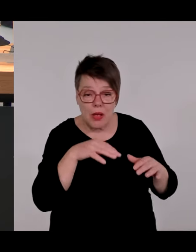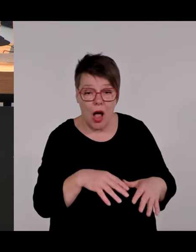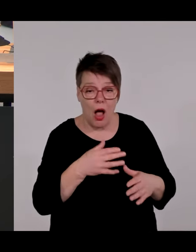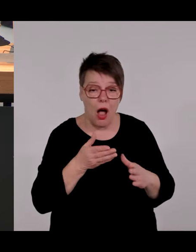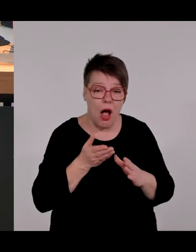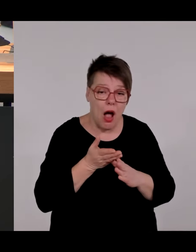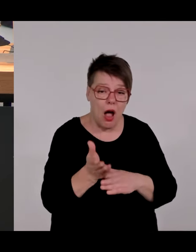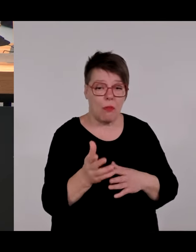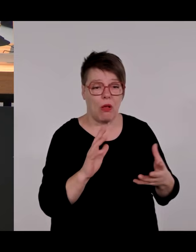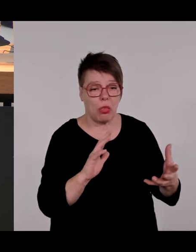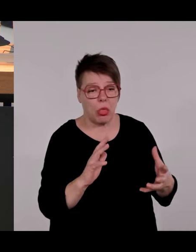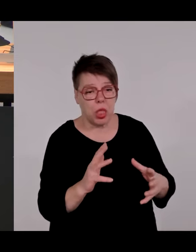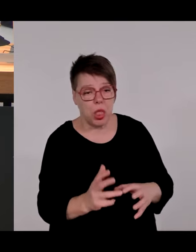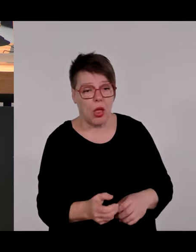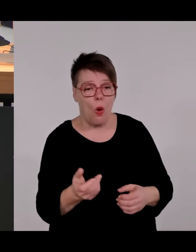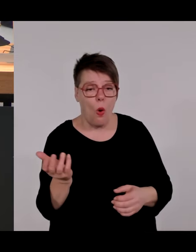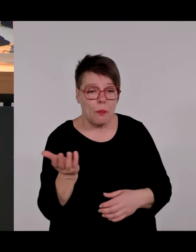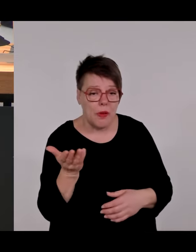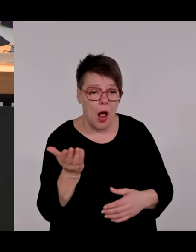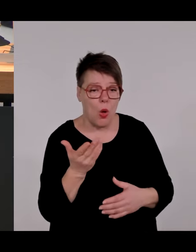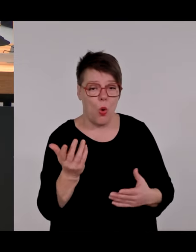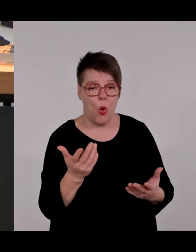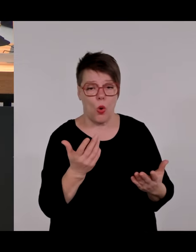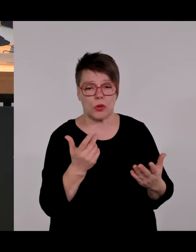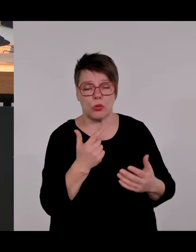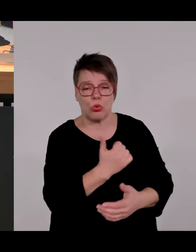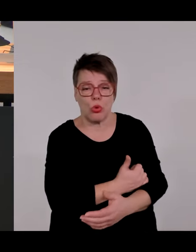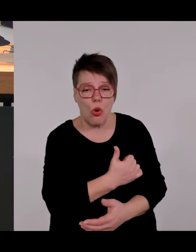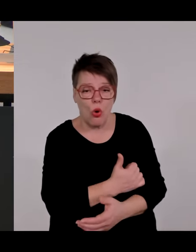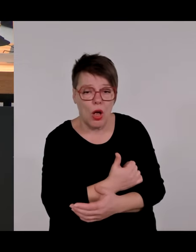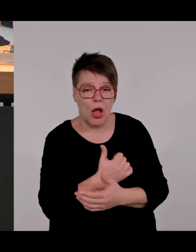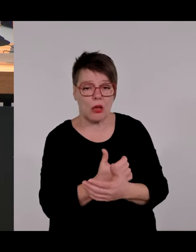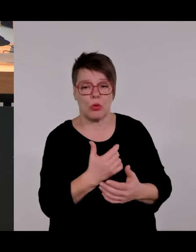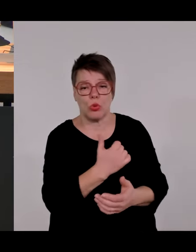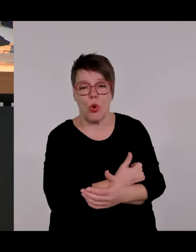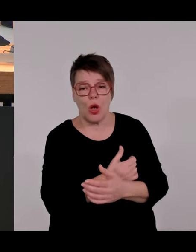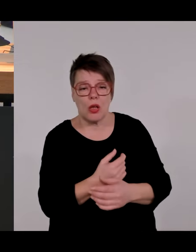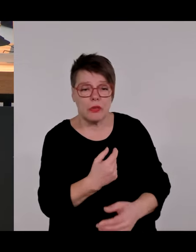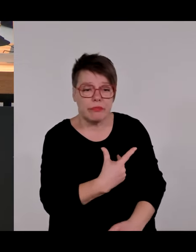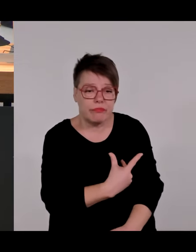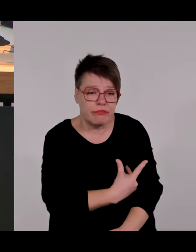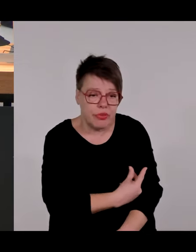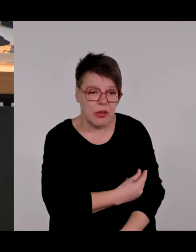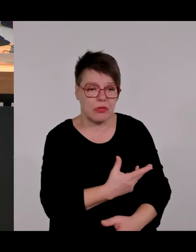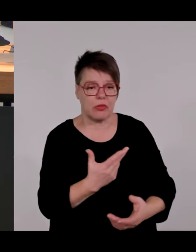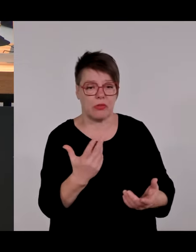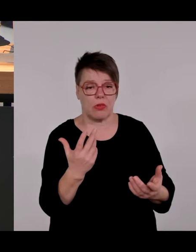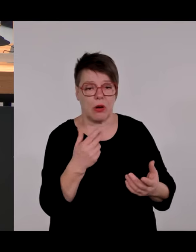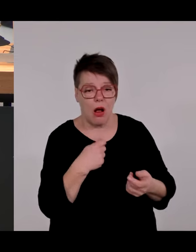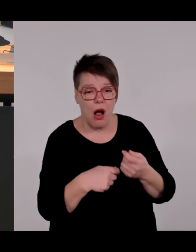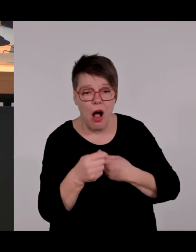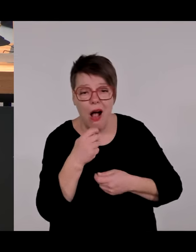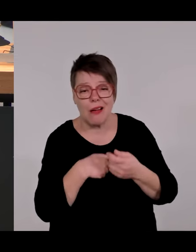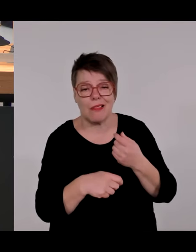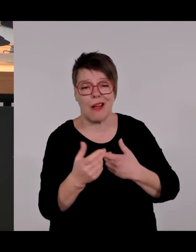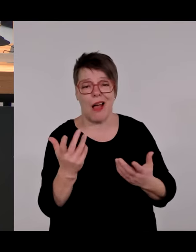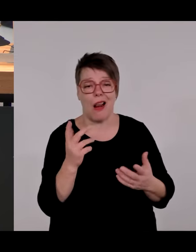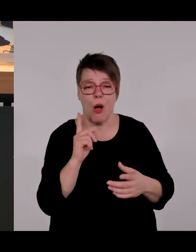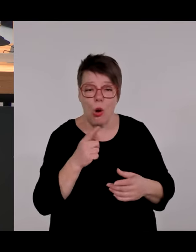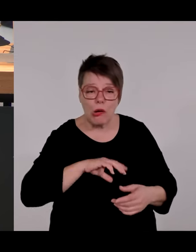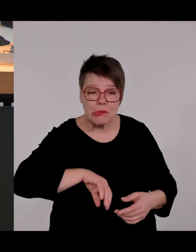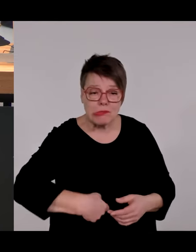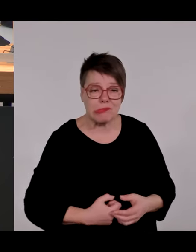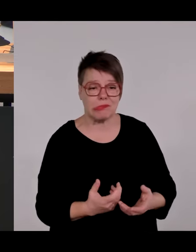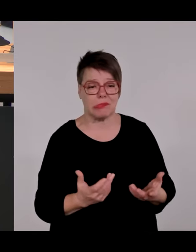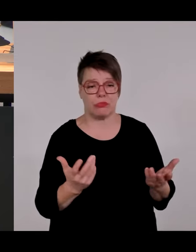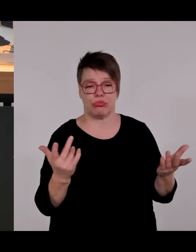auf die Ursachen dieser komplexen Probleme, sondern mit plumpen, autoritären Ankündigungen aller Zaun, Videoüberwachung, Polizeikontrollen.